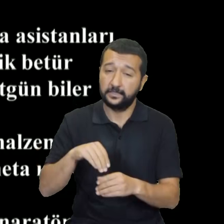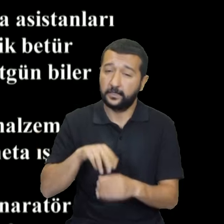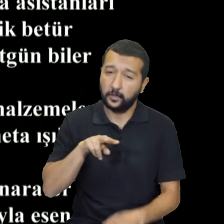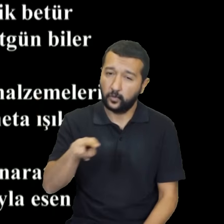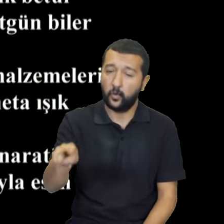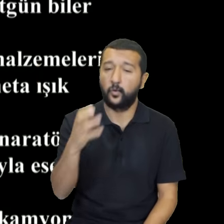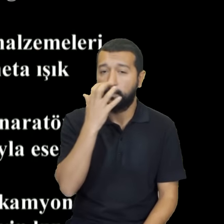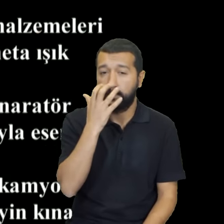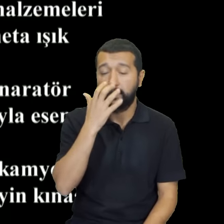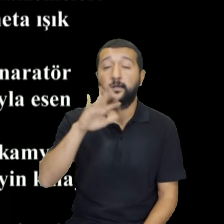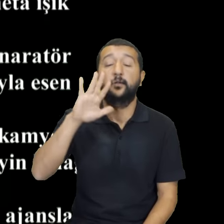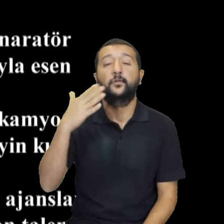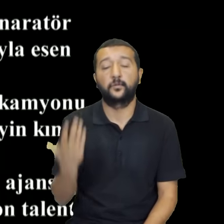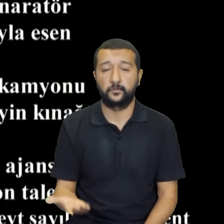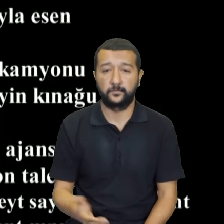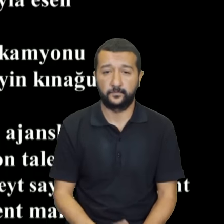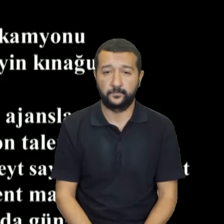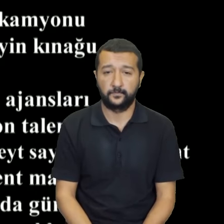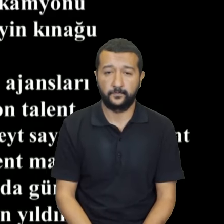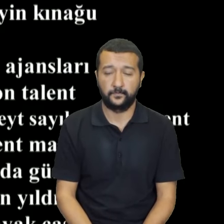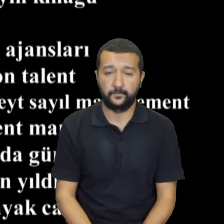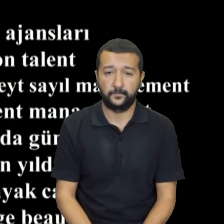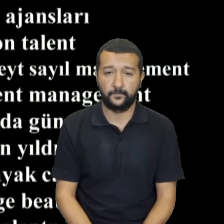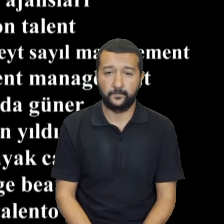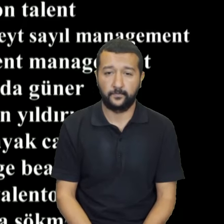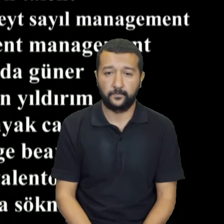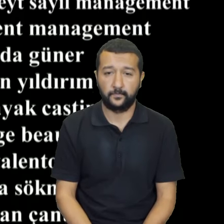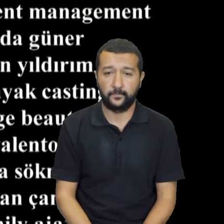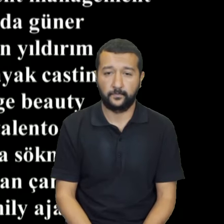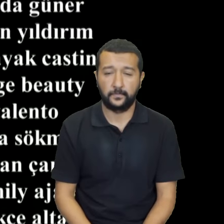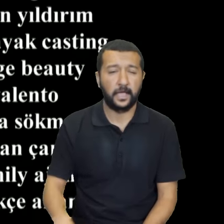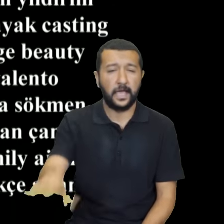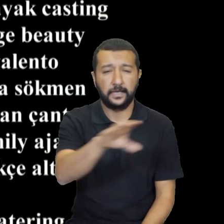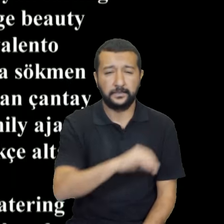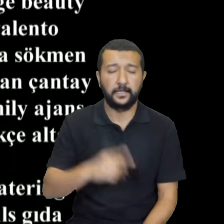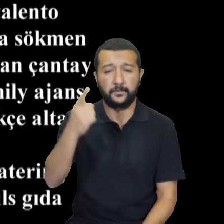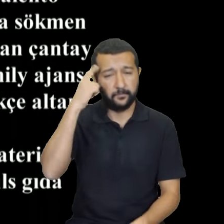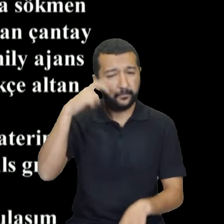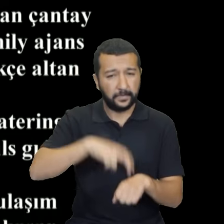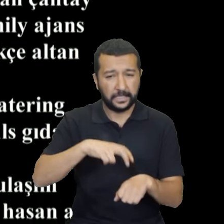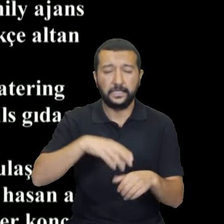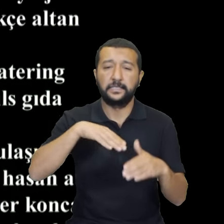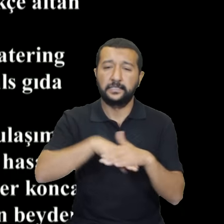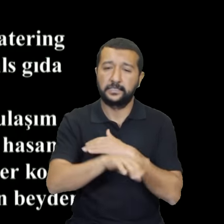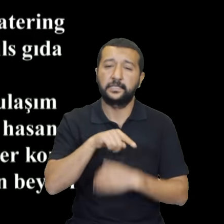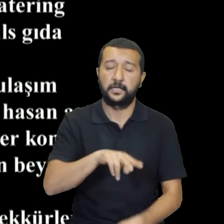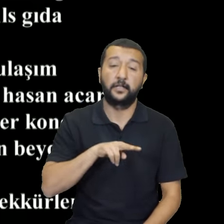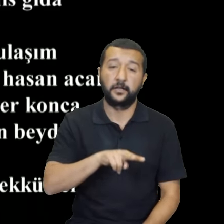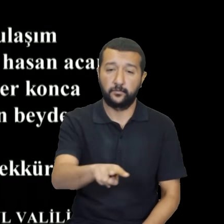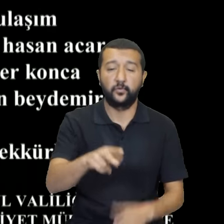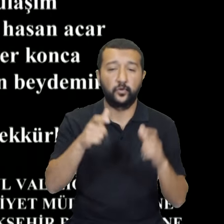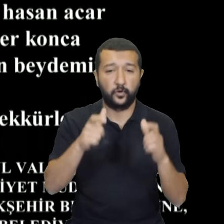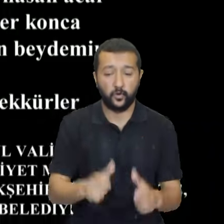Metin Erdem Baş, Ferhan Derfu Öngören, Zeki Barış Başar, Halit Onur Şermik, Sevda Funda Bostanlık, Ahmet